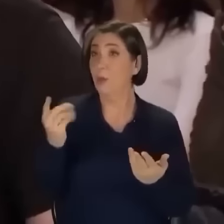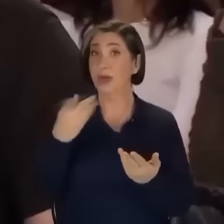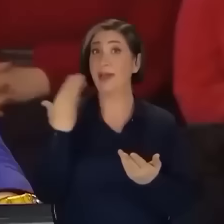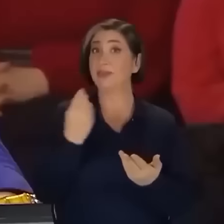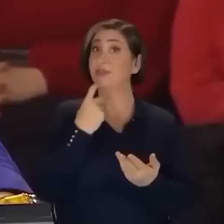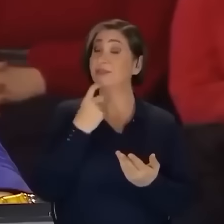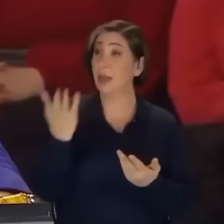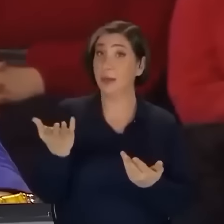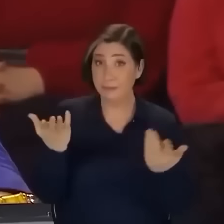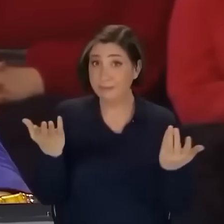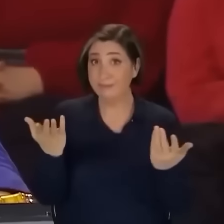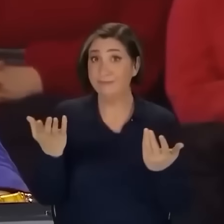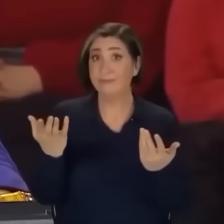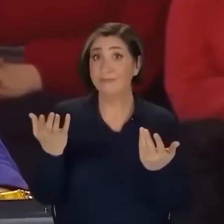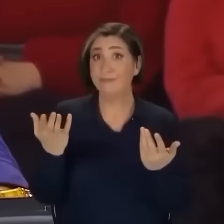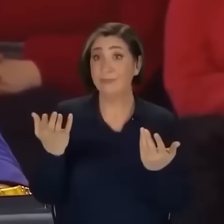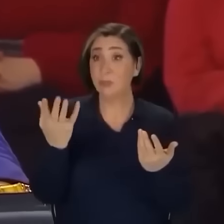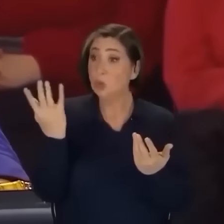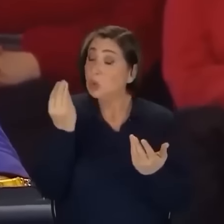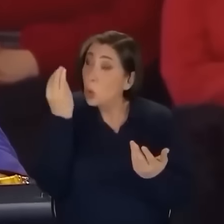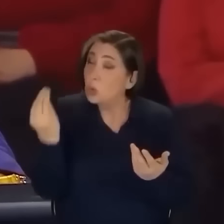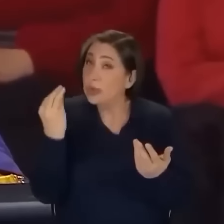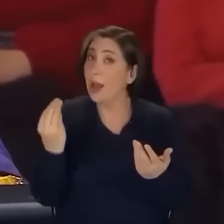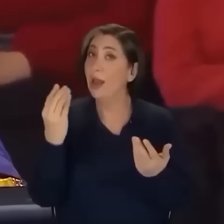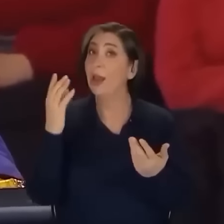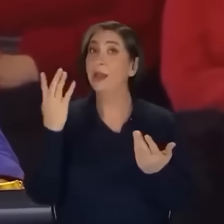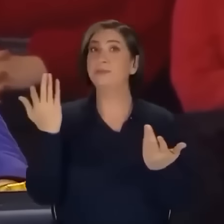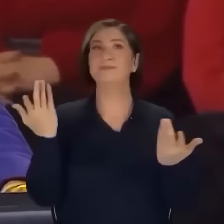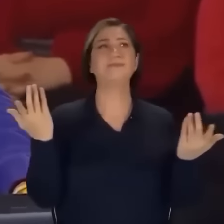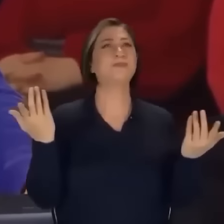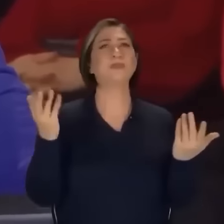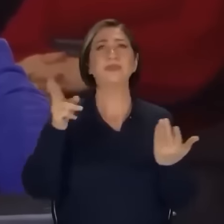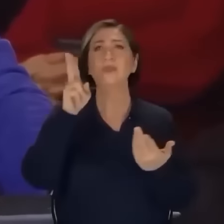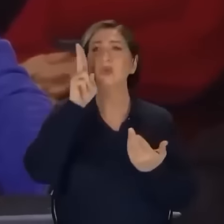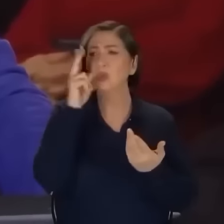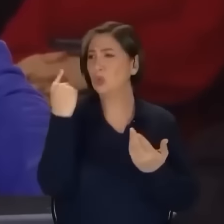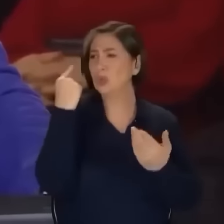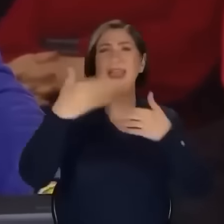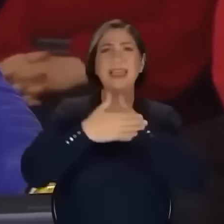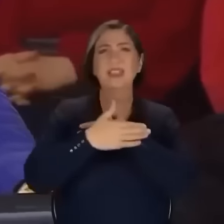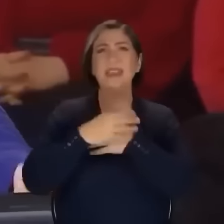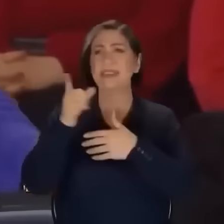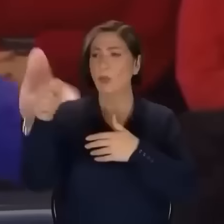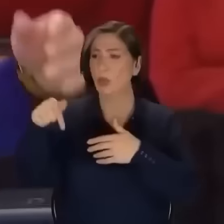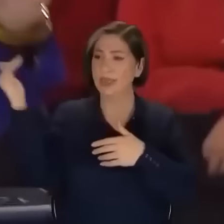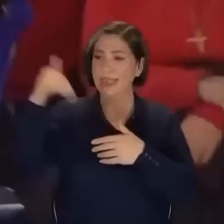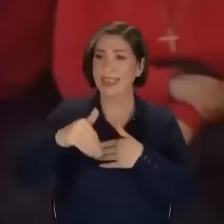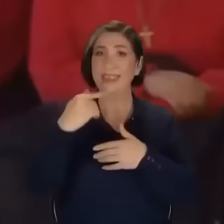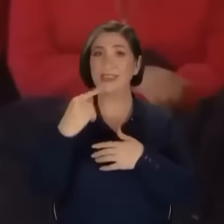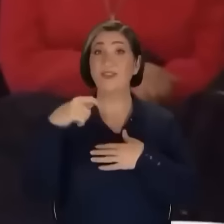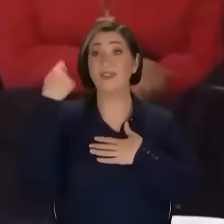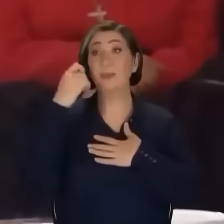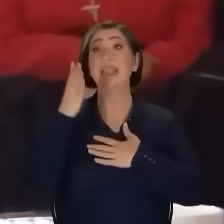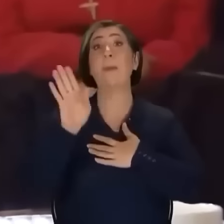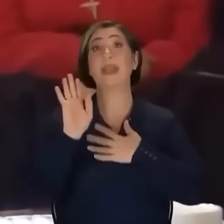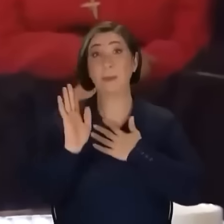genç yaşta değil mi yani çok güzel Bunu yani şimdi şeyse son dün gece işte Sen bugün geleceksin dedim ki